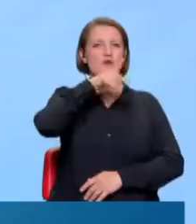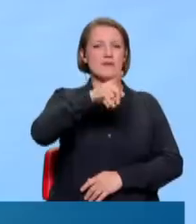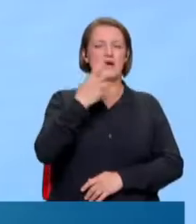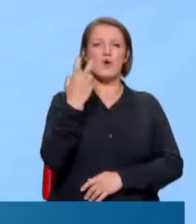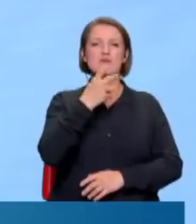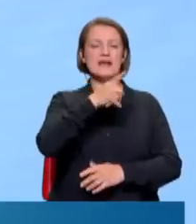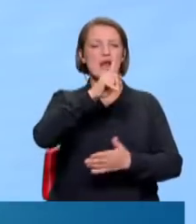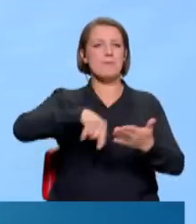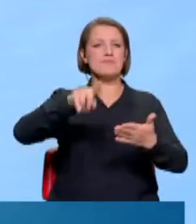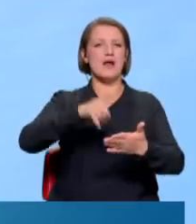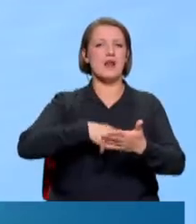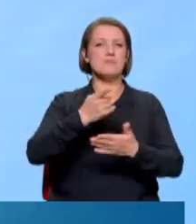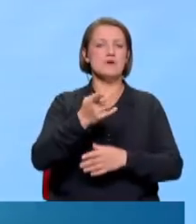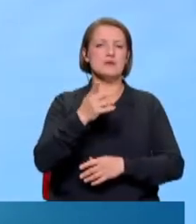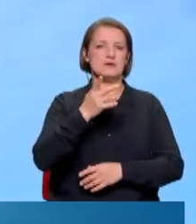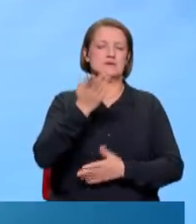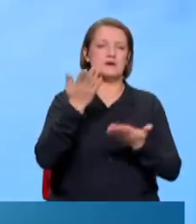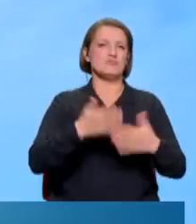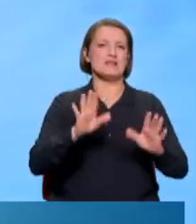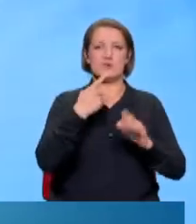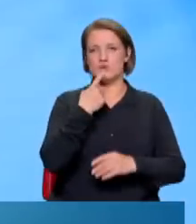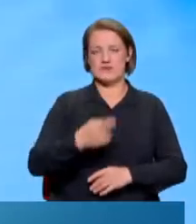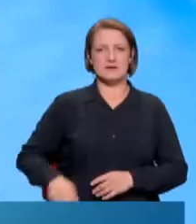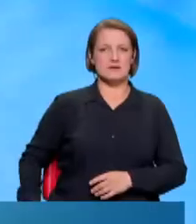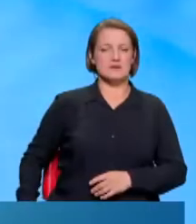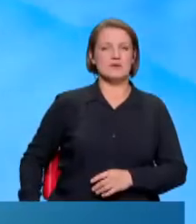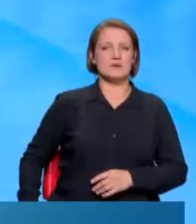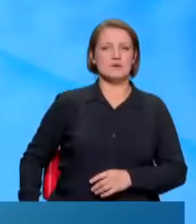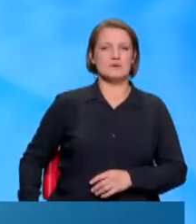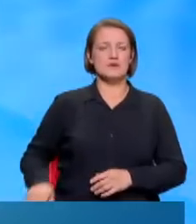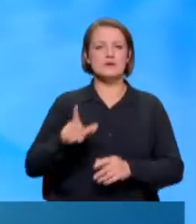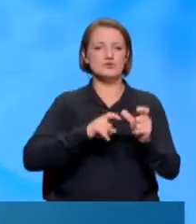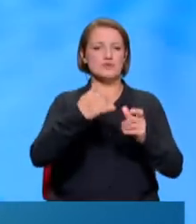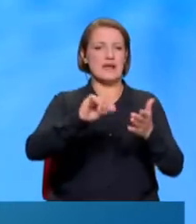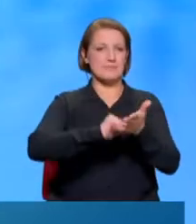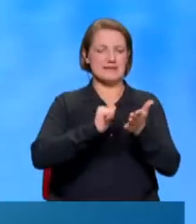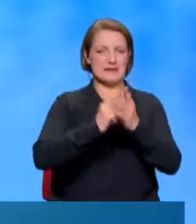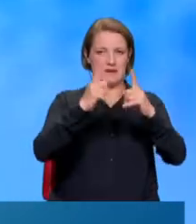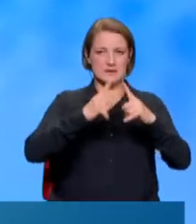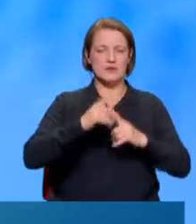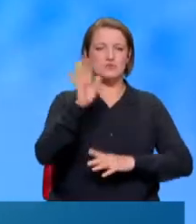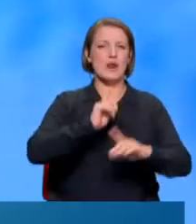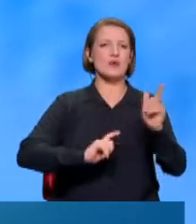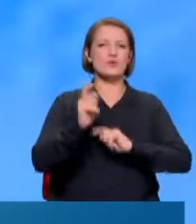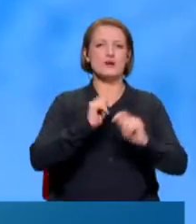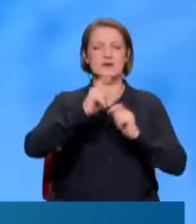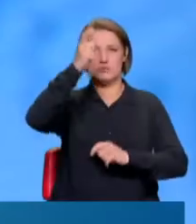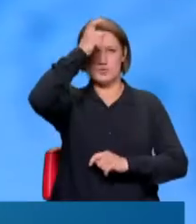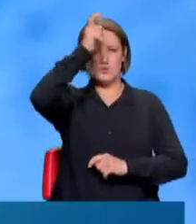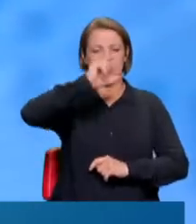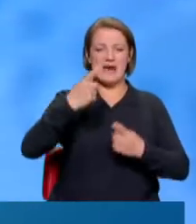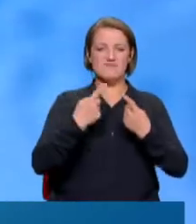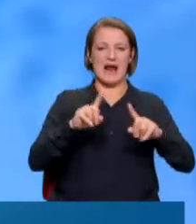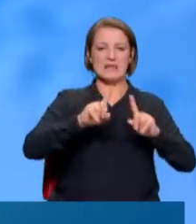konserlerinin İptal edilmesini kınıyoruz dedi eee sosyal medya hesabından sonra kullanıcılardan Türkiye